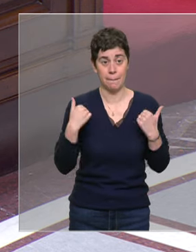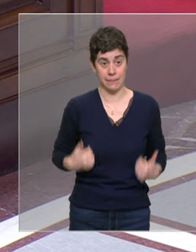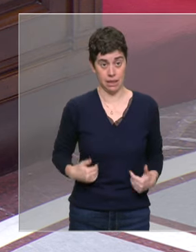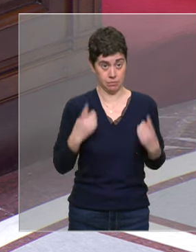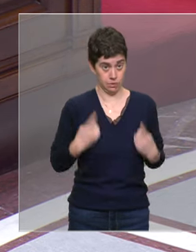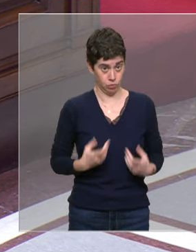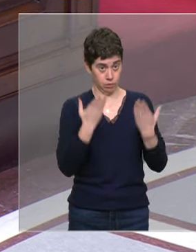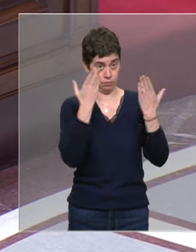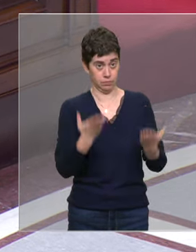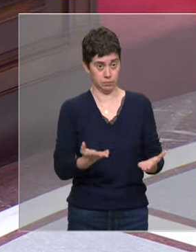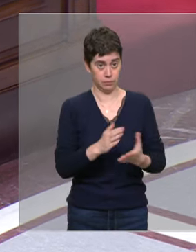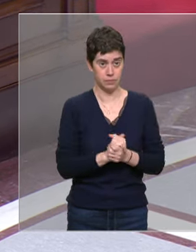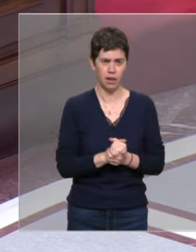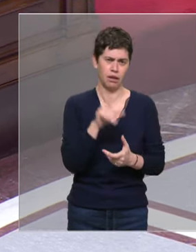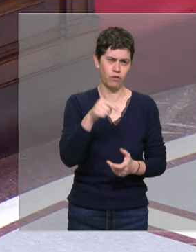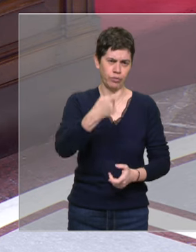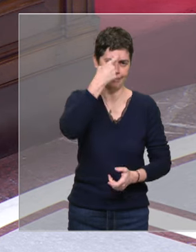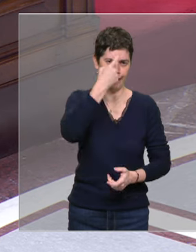madame la députée,